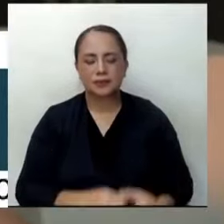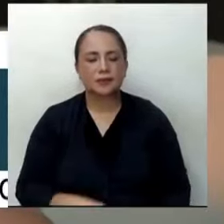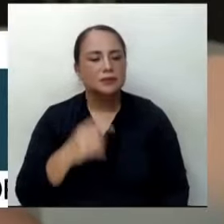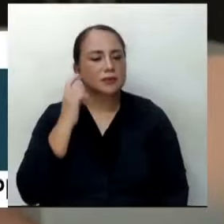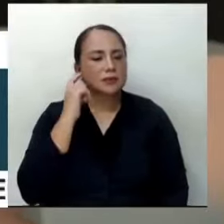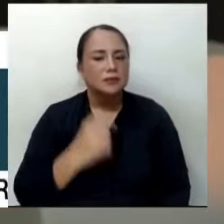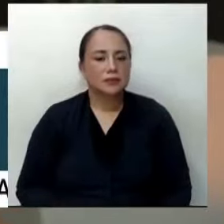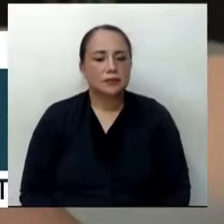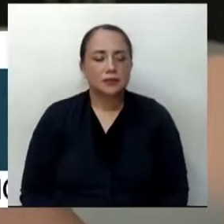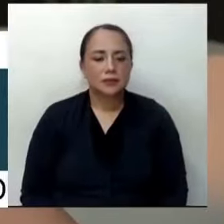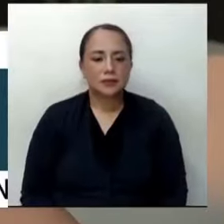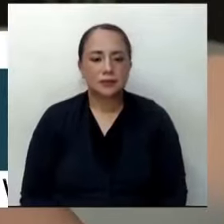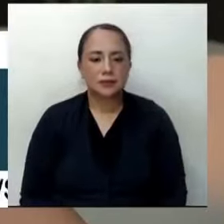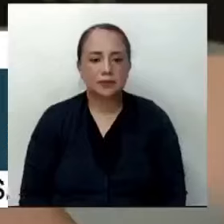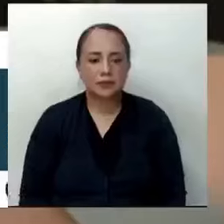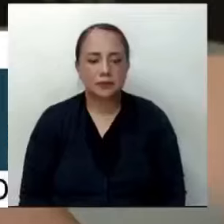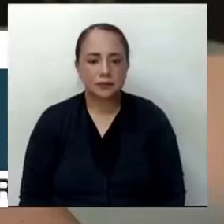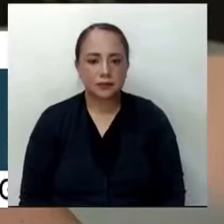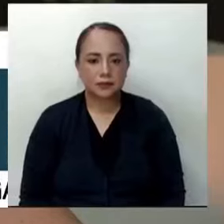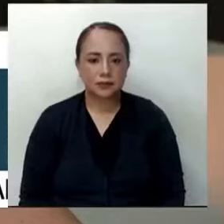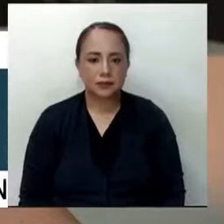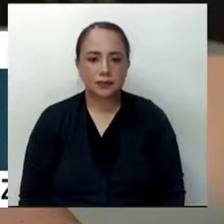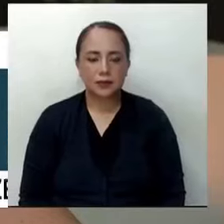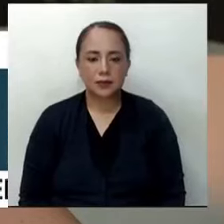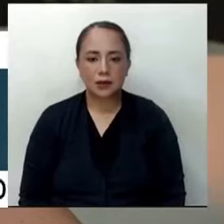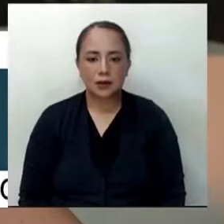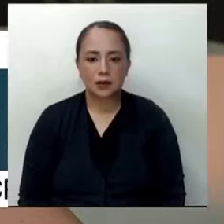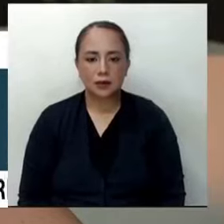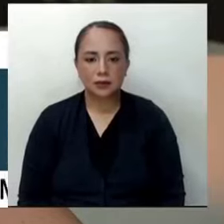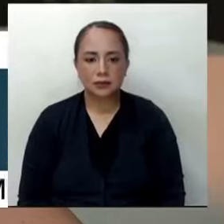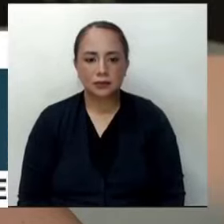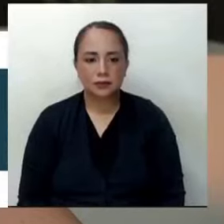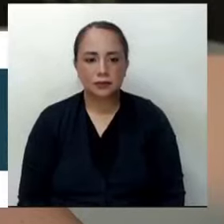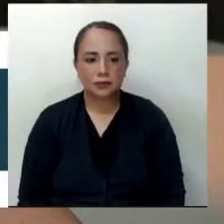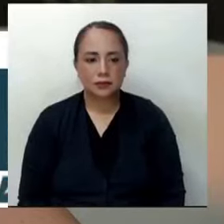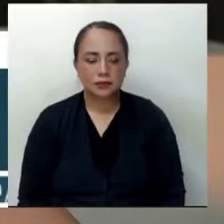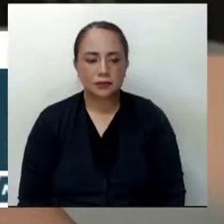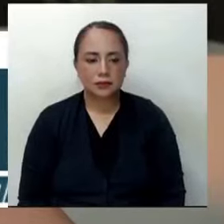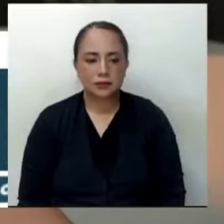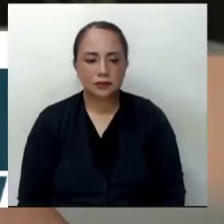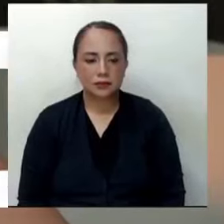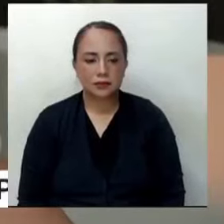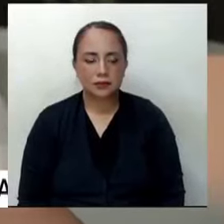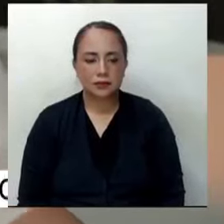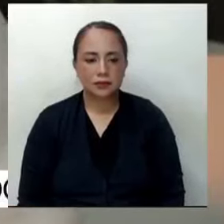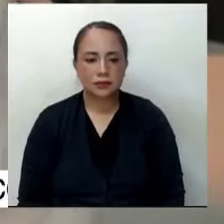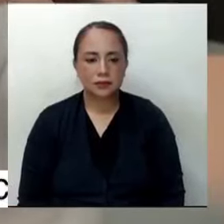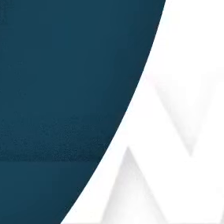Papayag ba tayo? Maging Chino lang tayo. Ha? Hindi naman siguro, di ba?